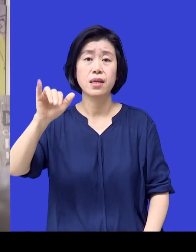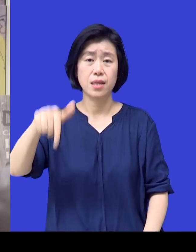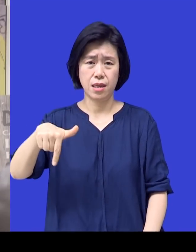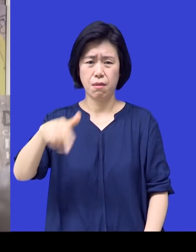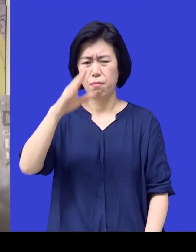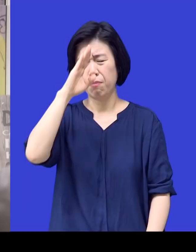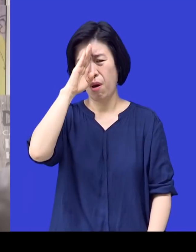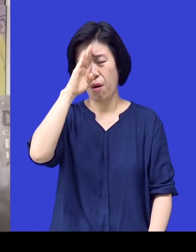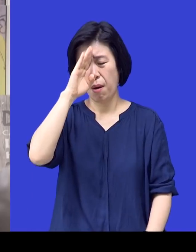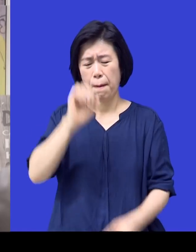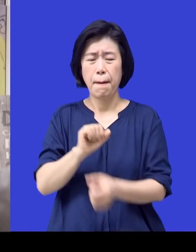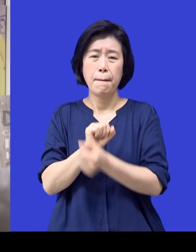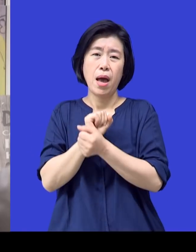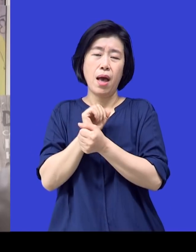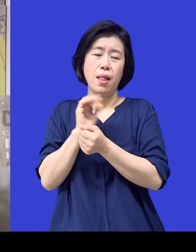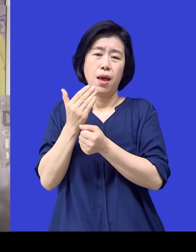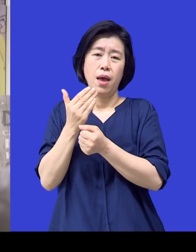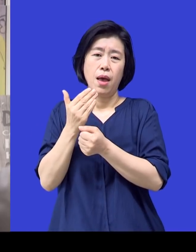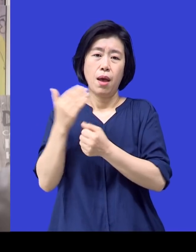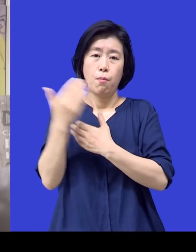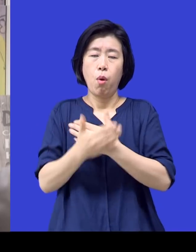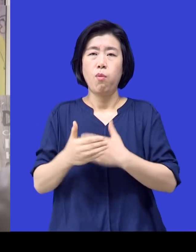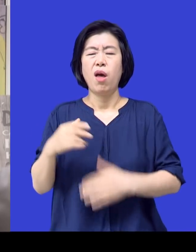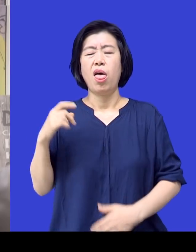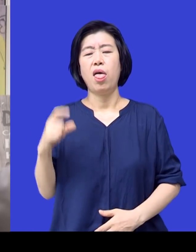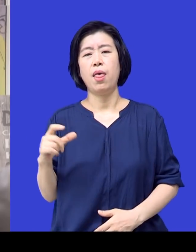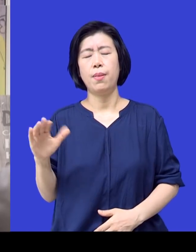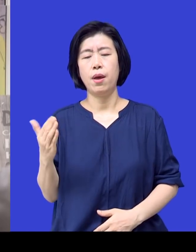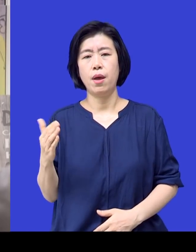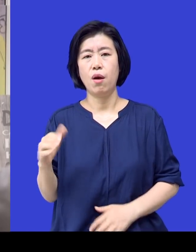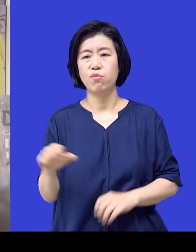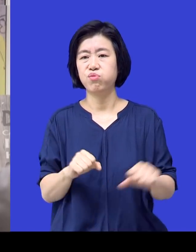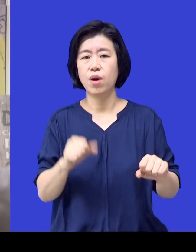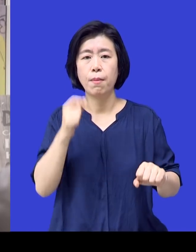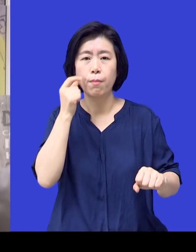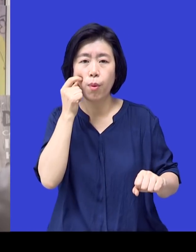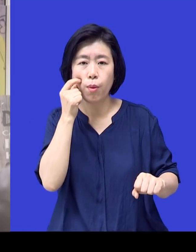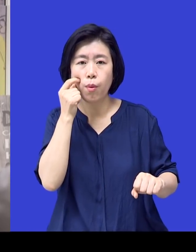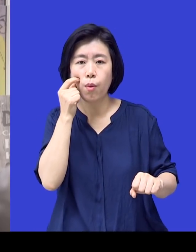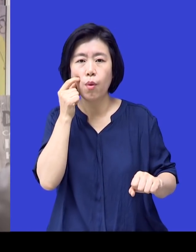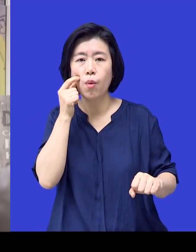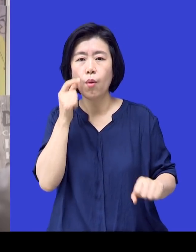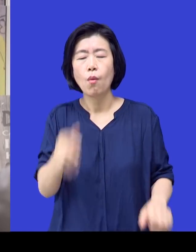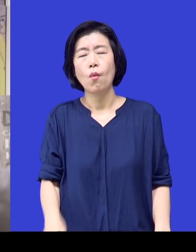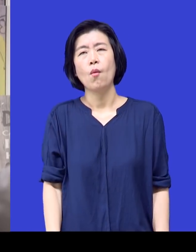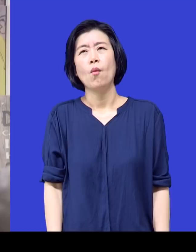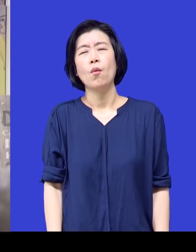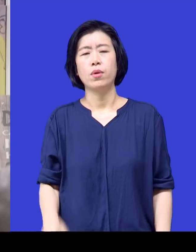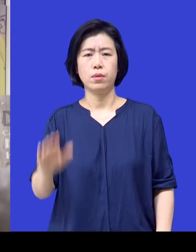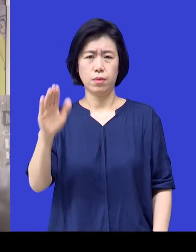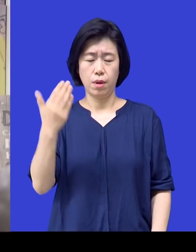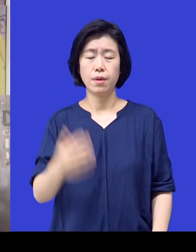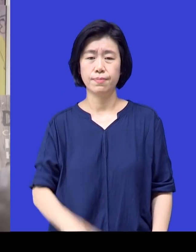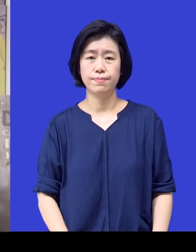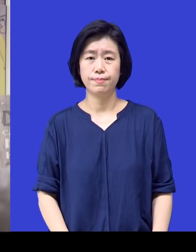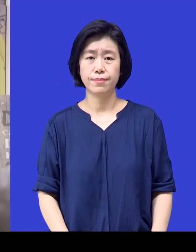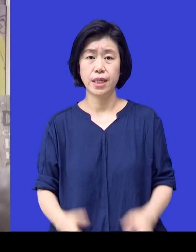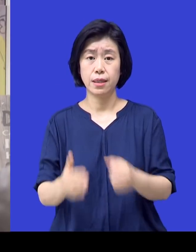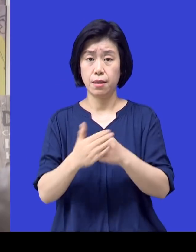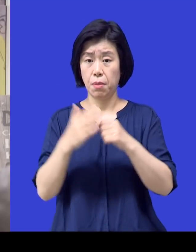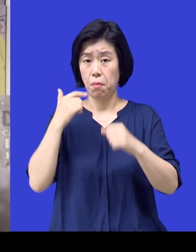못 움직이시고 말도 이제 안 되셔서 교회를 주변에 있는 교회로 다 흩어서 교인들 보고